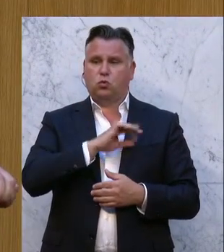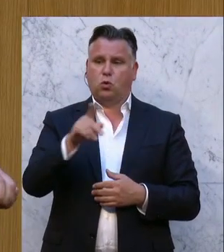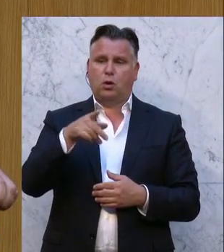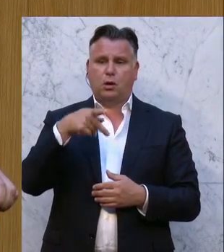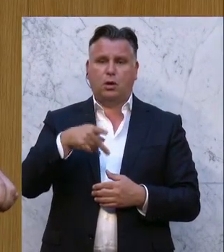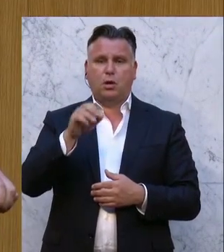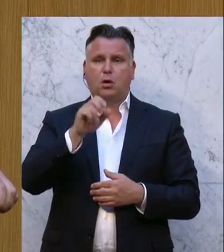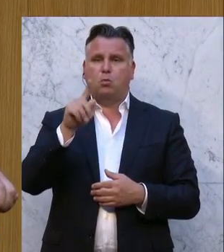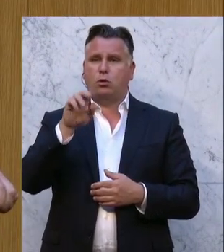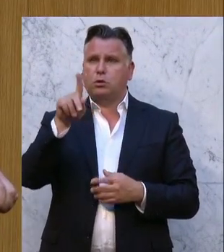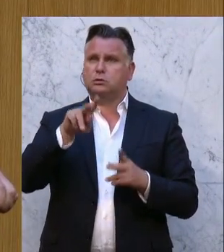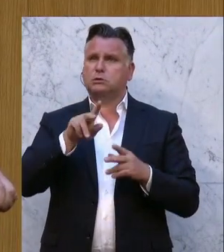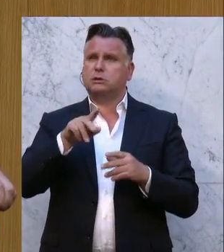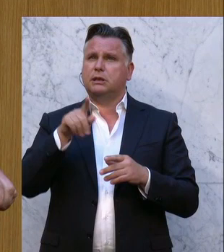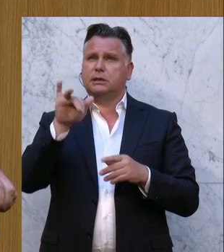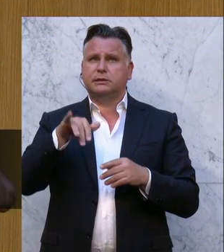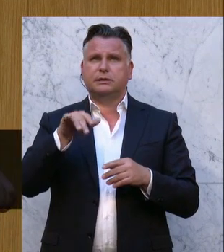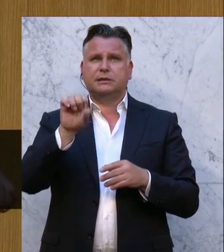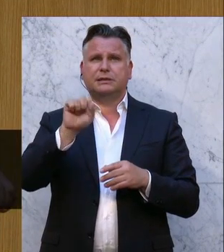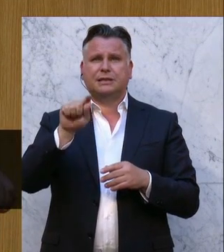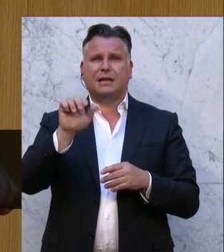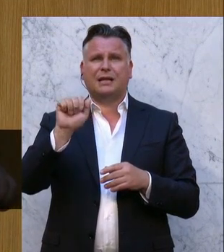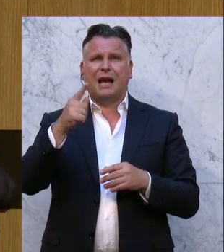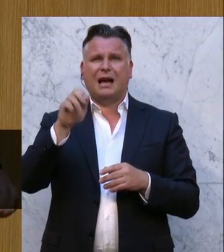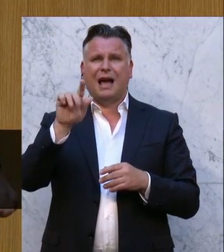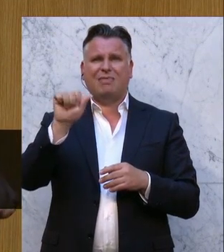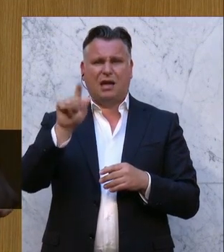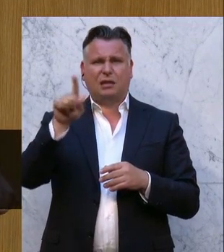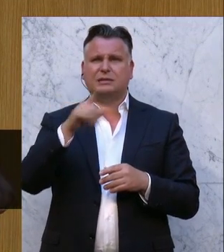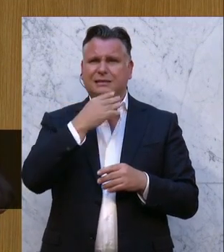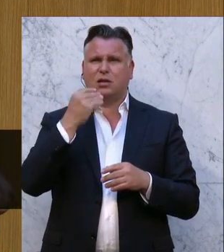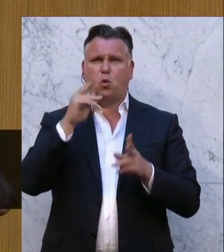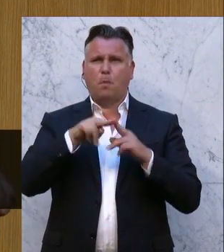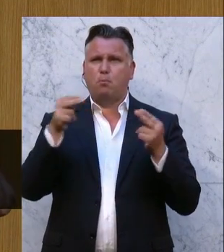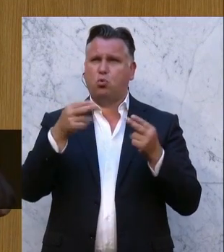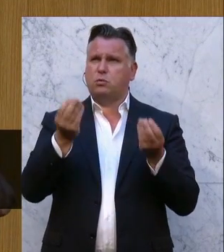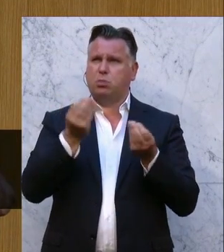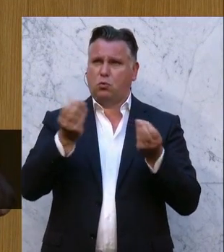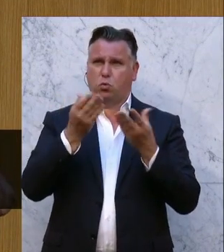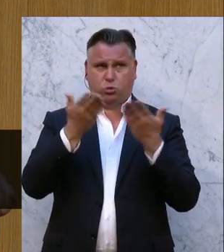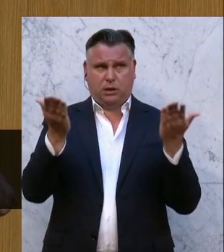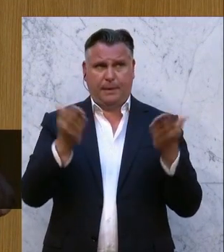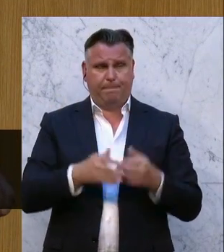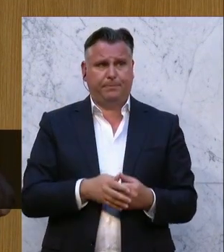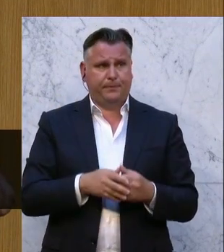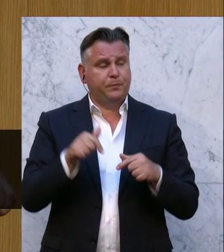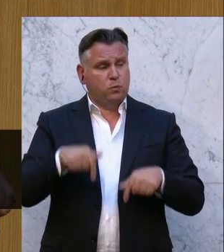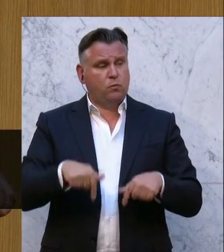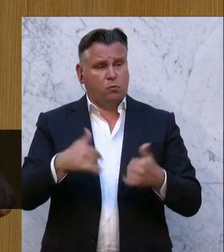den Seniorenpunkt aus St. Agatha recht herzlich begrüßen. Und ich bin sehr froh, dass Sie dieser heutigen Debatte